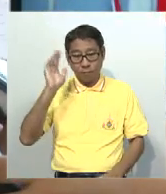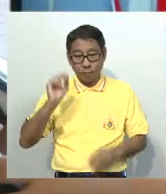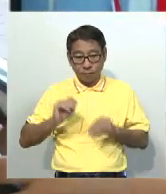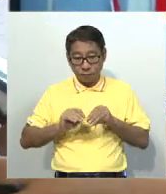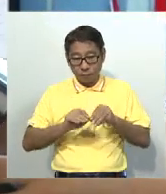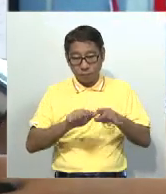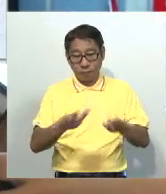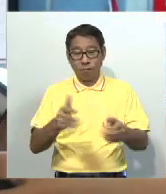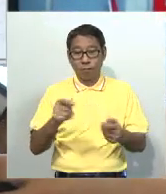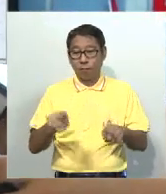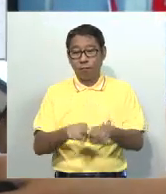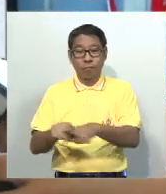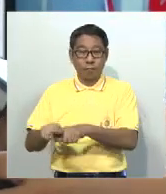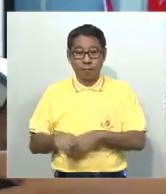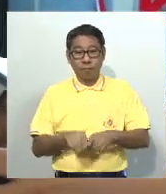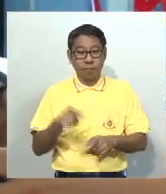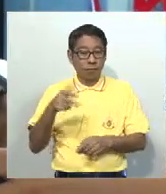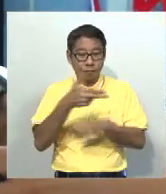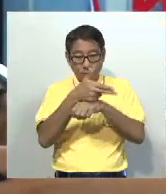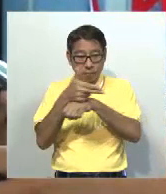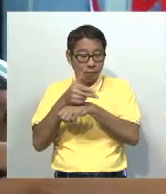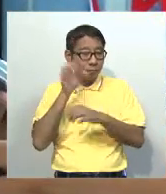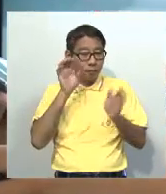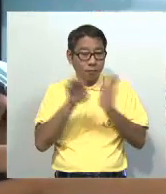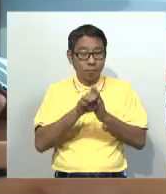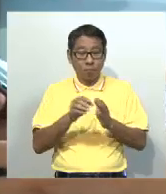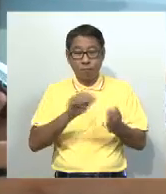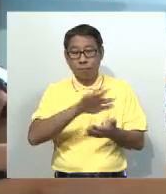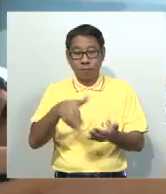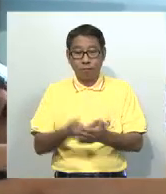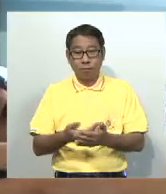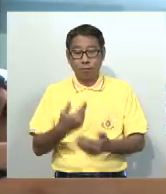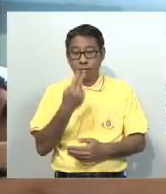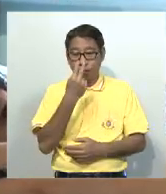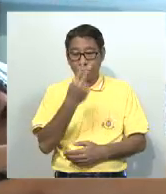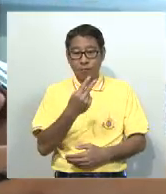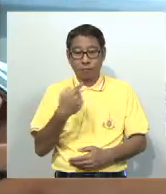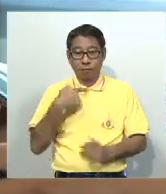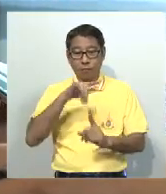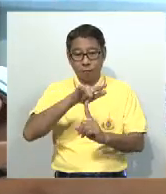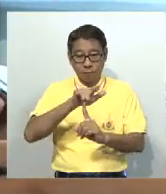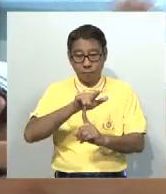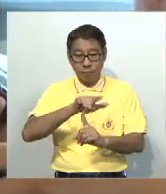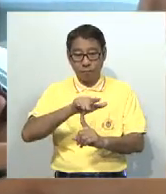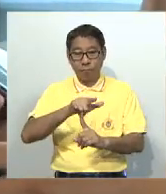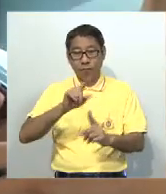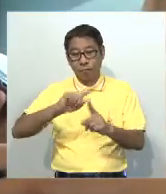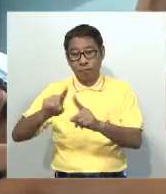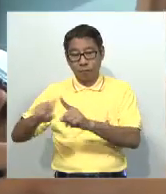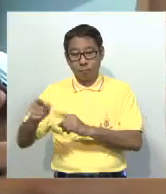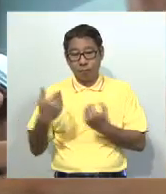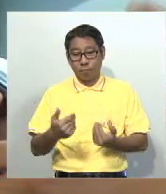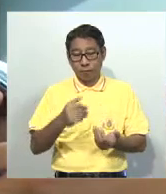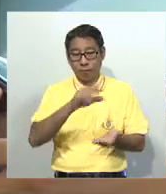อมเหมือนกับถ่ายทอดจับภาพทั้งหมดดูสัญญาณทั้งหมดความเสถียรของสัญญาณนะครับซึ่งสัญญาณพวกนี้ถูกน